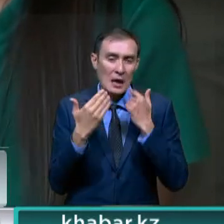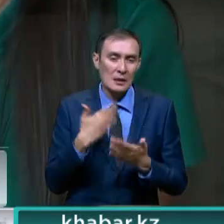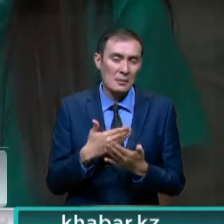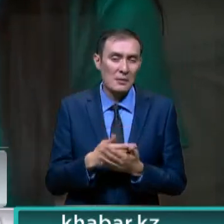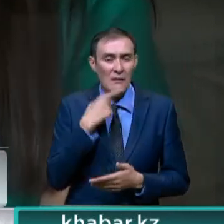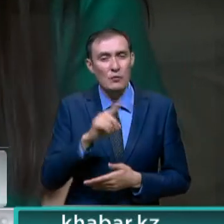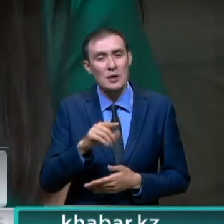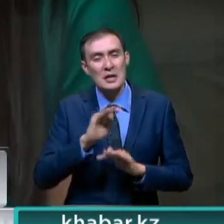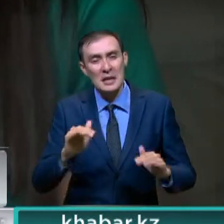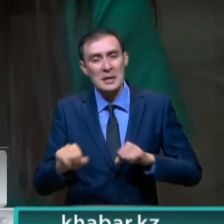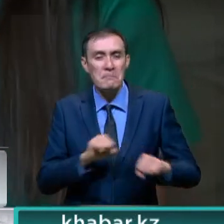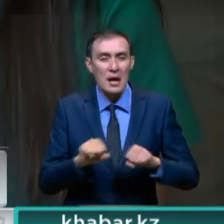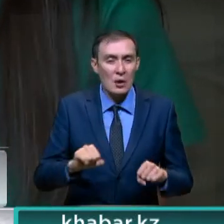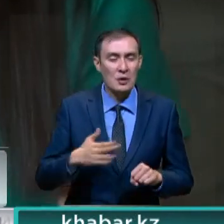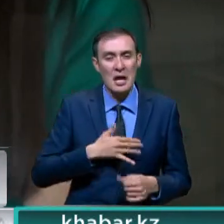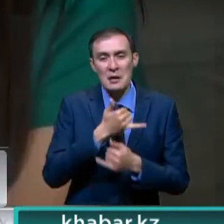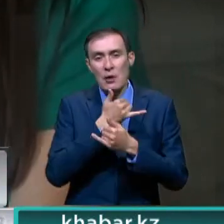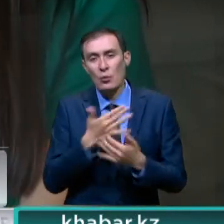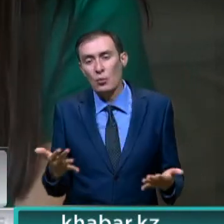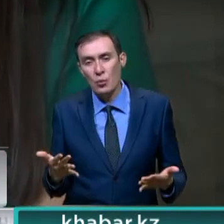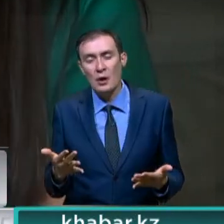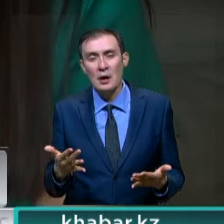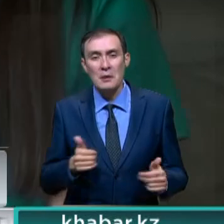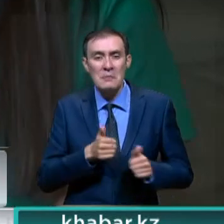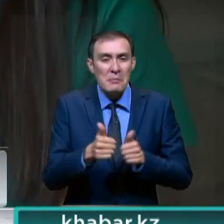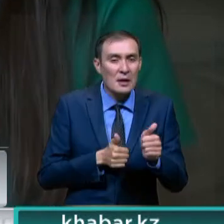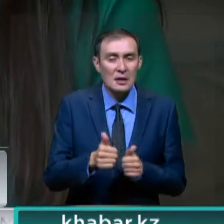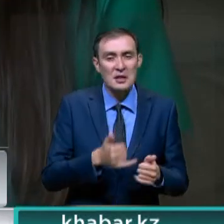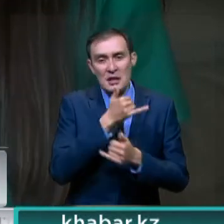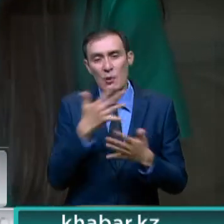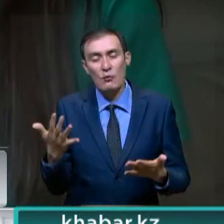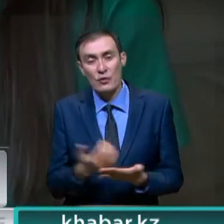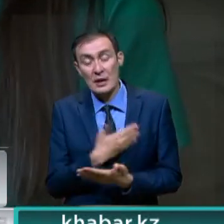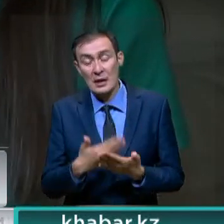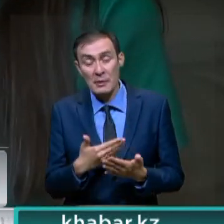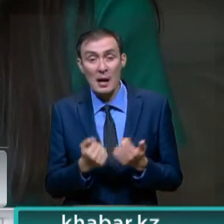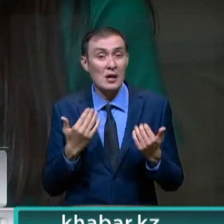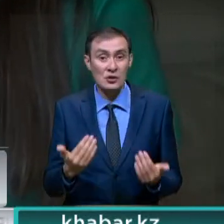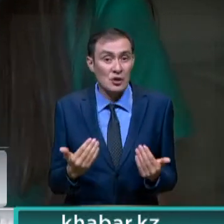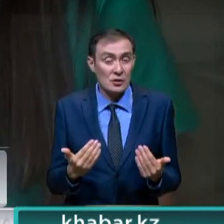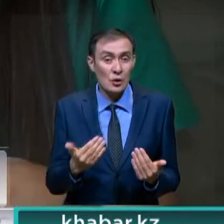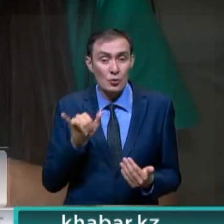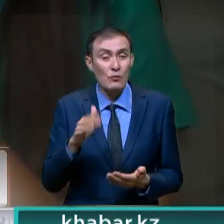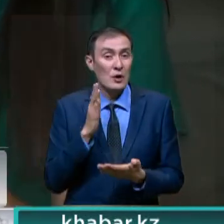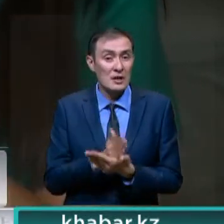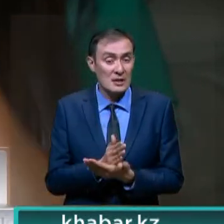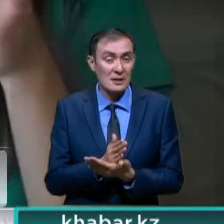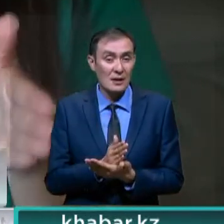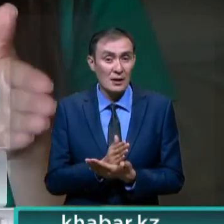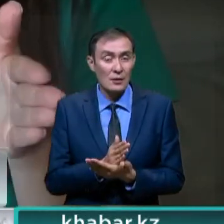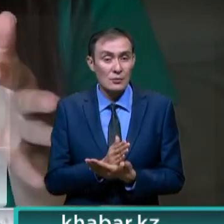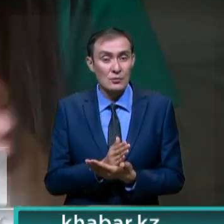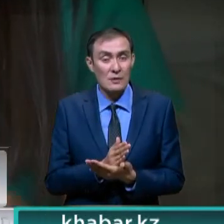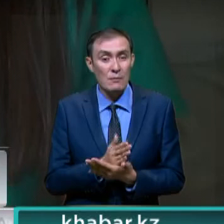что говорил, вот дети бегают, там я не могу, вот там на перегонки я не могу выиграть. Вот, а сейчас у него появилось, у него